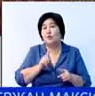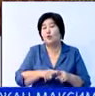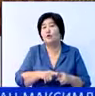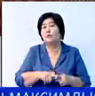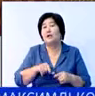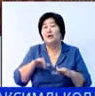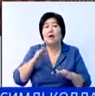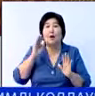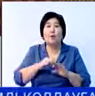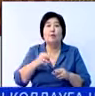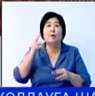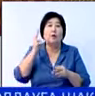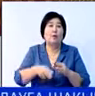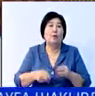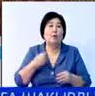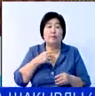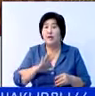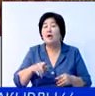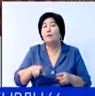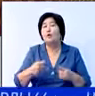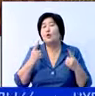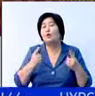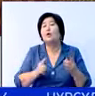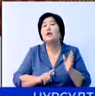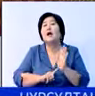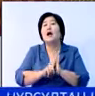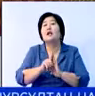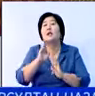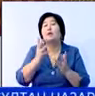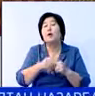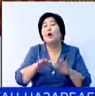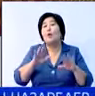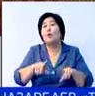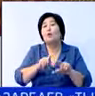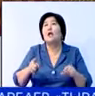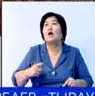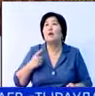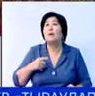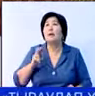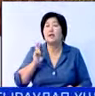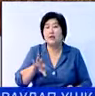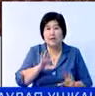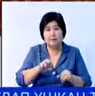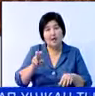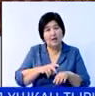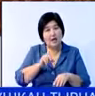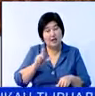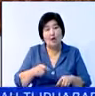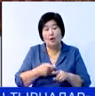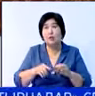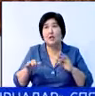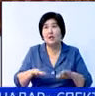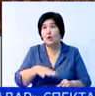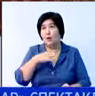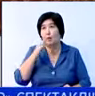кетеді деп, бірақ бұл бір сол қоюға дегендегі бір үлкен бір қадам болып есептеледі. Орталықтың да мамандары келіп түсіндіріп жатыр, дәрігерлер. Осындай шаралар